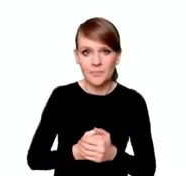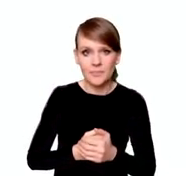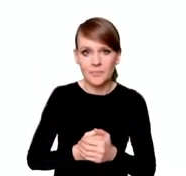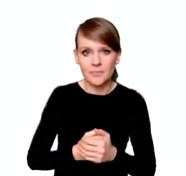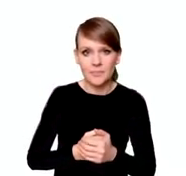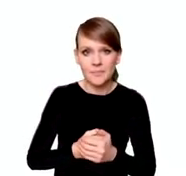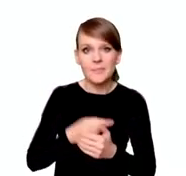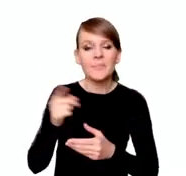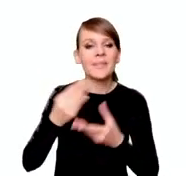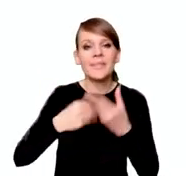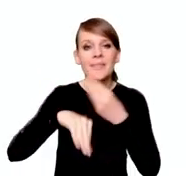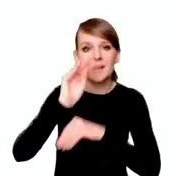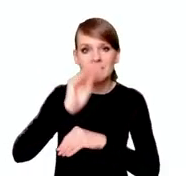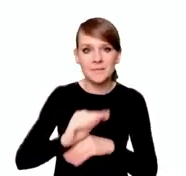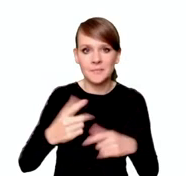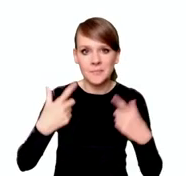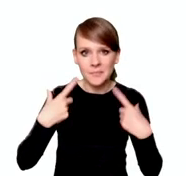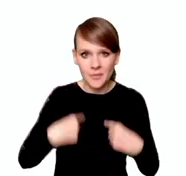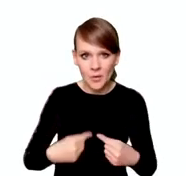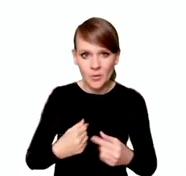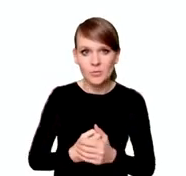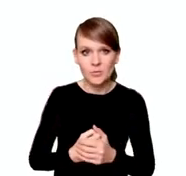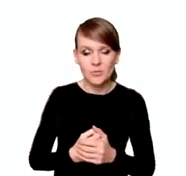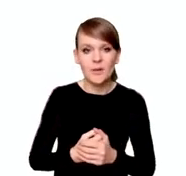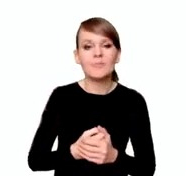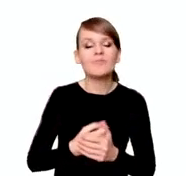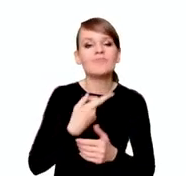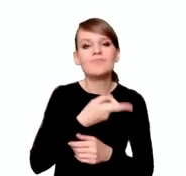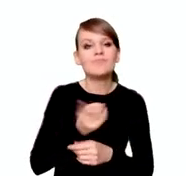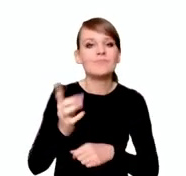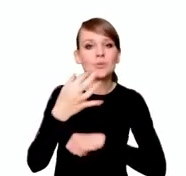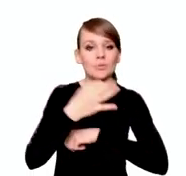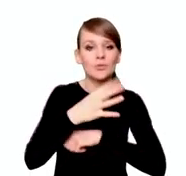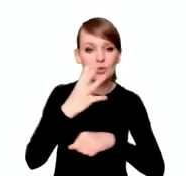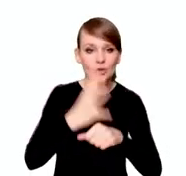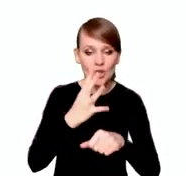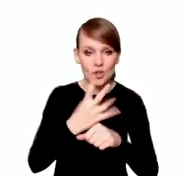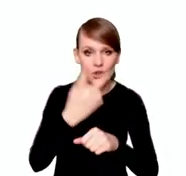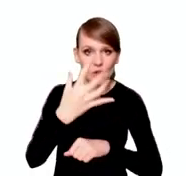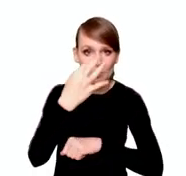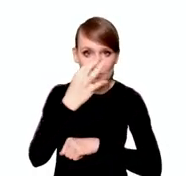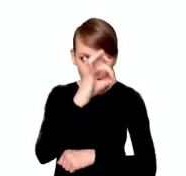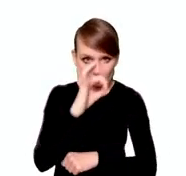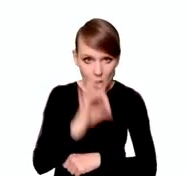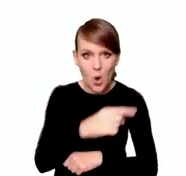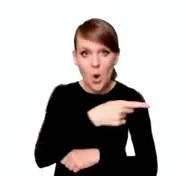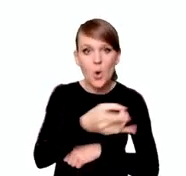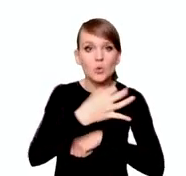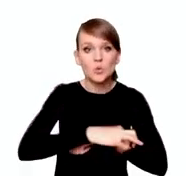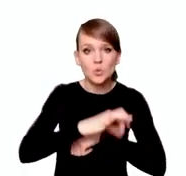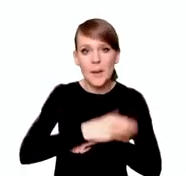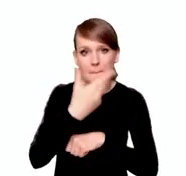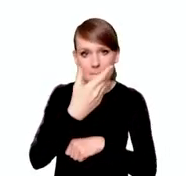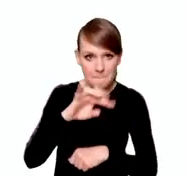Najwięcej osób to są studenci, 43% to są studenci studiów magisterskich,